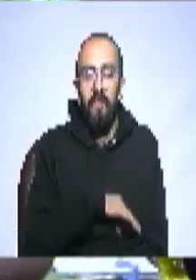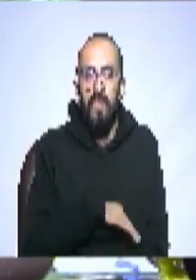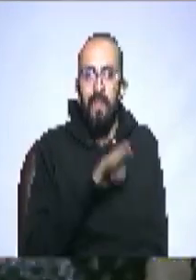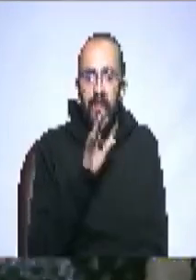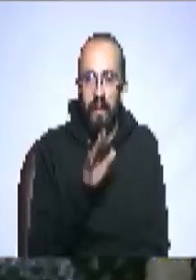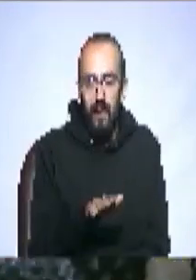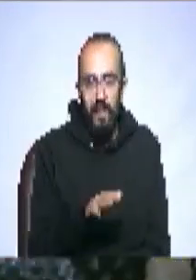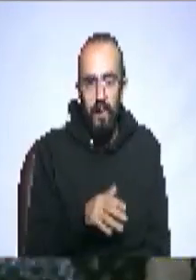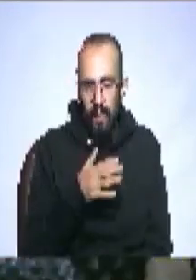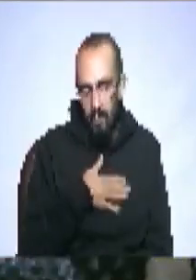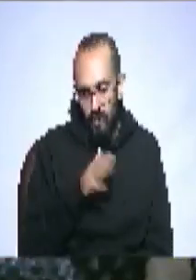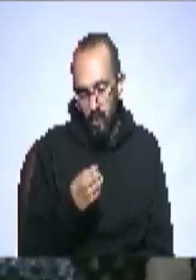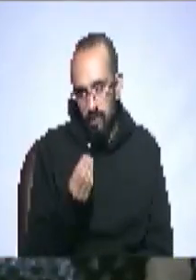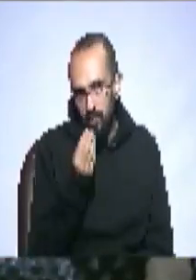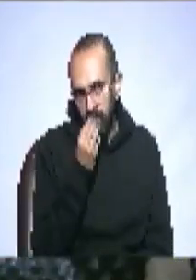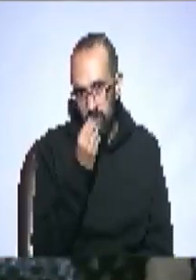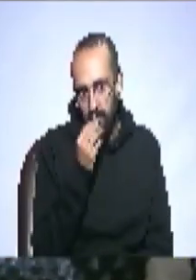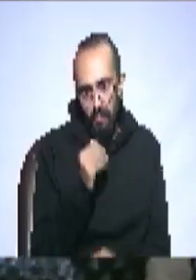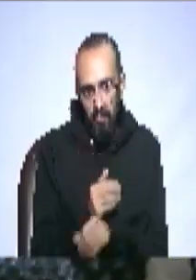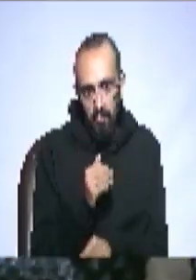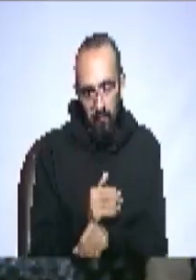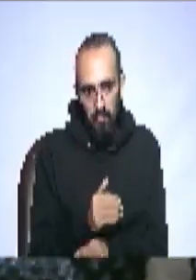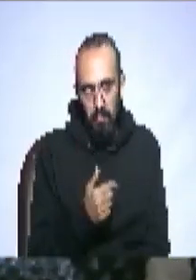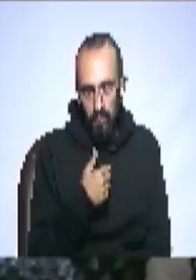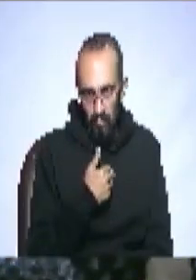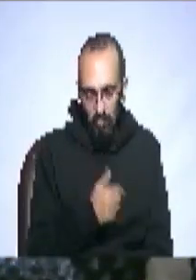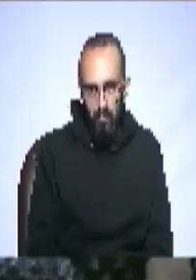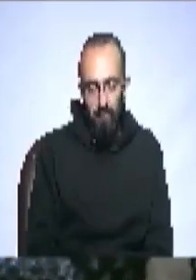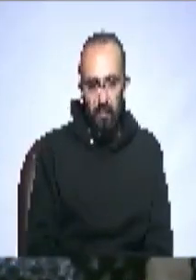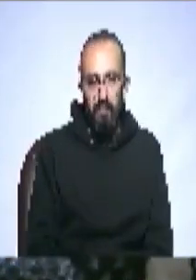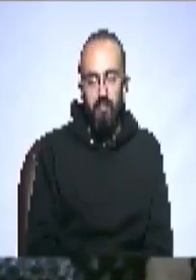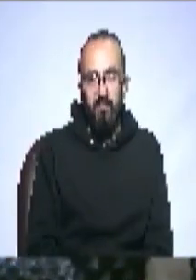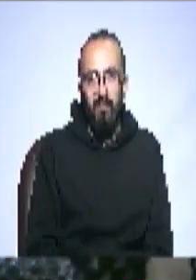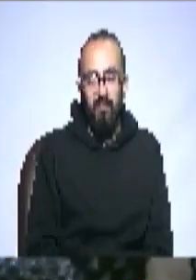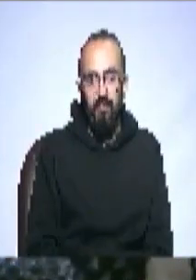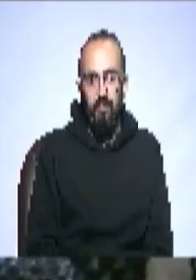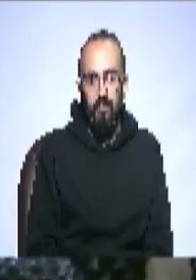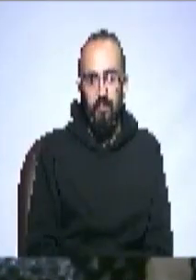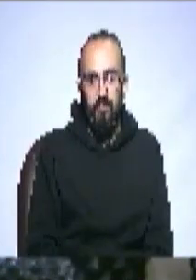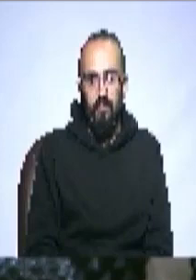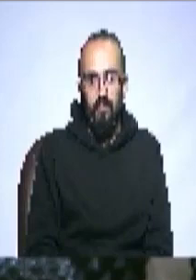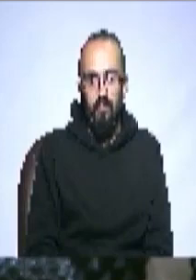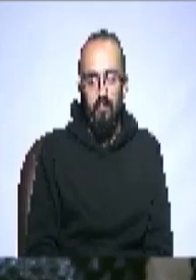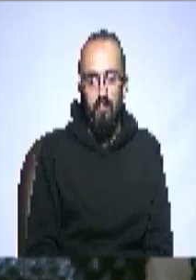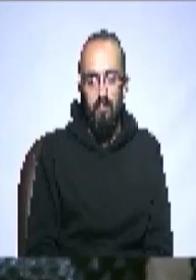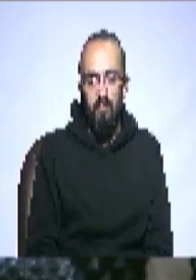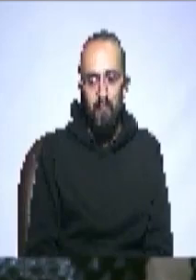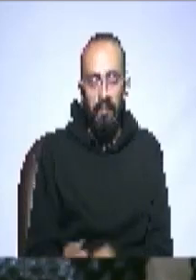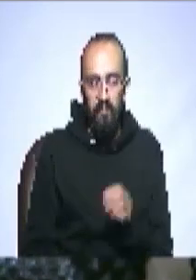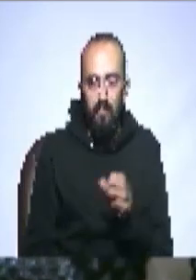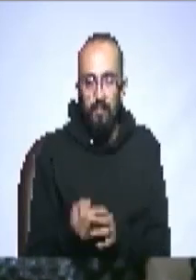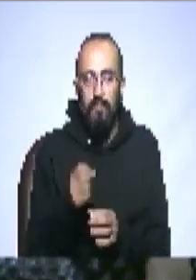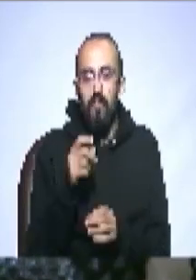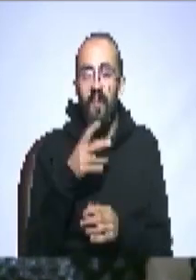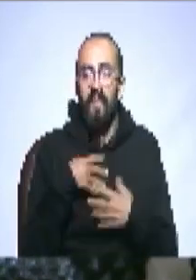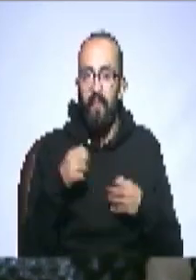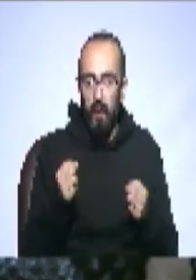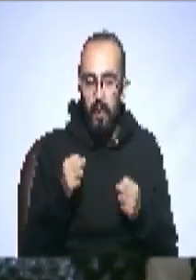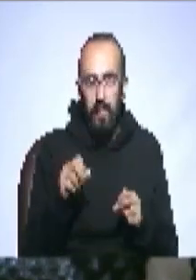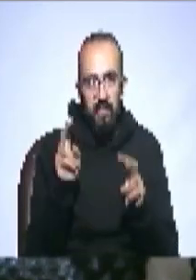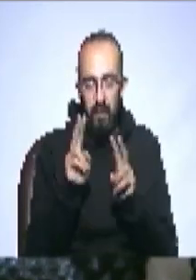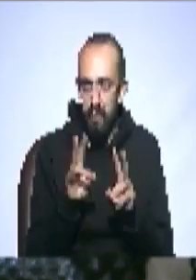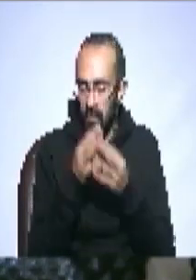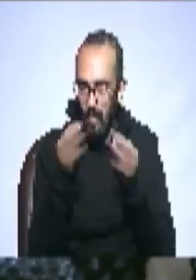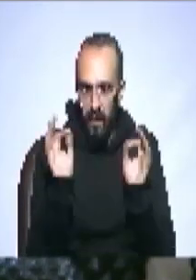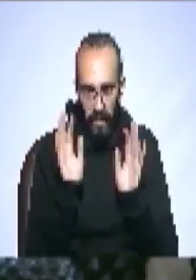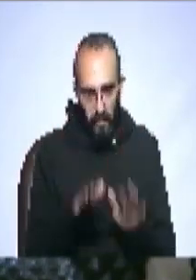كاملة، يعني أنا ينفع أخدها مثلا كوجبة عشاء وخلاص نستكفى بيها على كده. هي فيها البروتين وفيها الفيتامينات وفيها